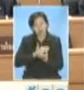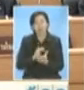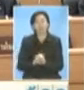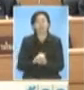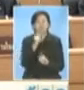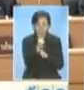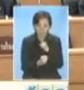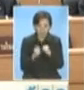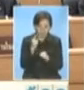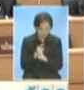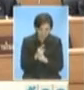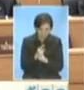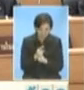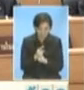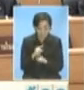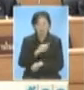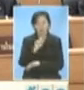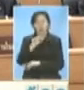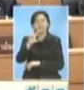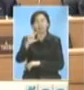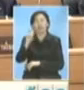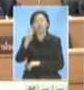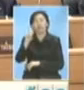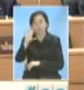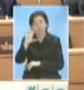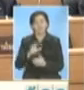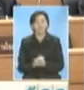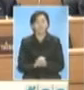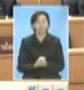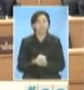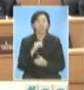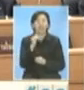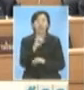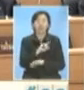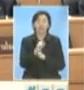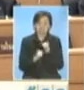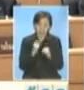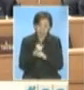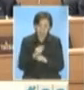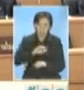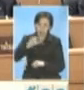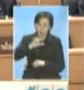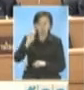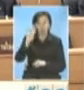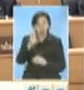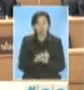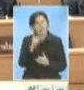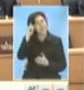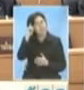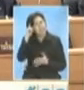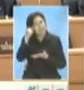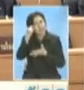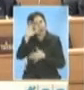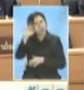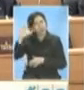ปีหนึ่งมี365วันครับถ้าเดินทางไป100กว่าครั้งครั้งหนึ่งสัก5วันเนี่ยผมว่ามัน